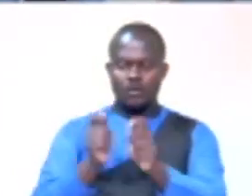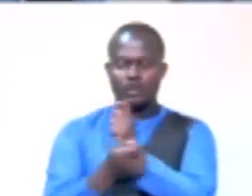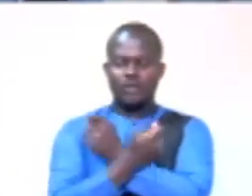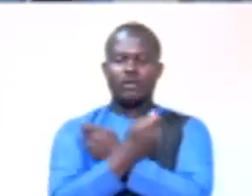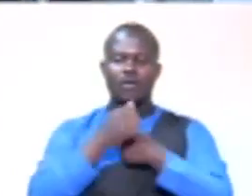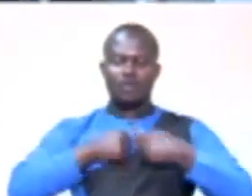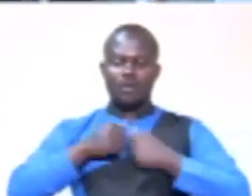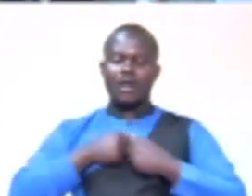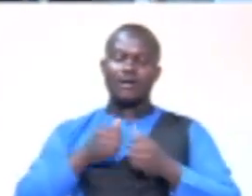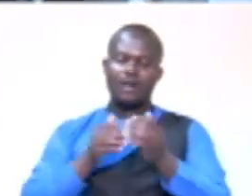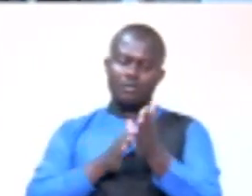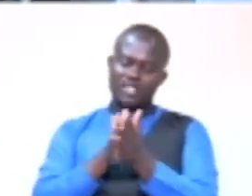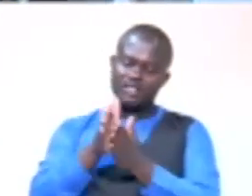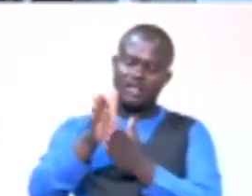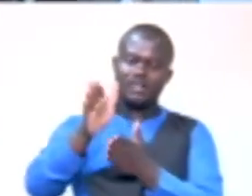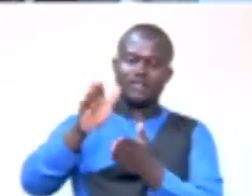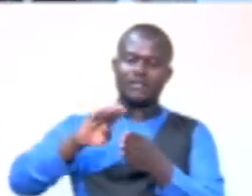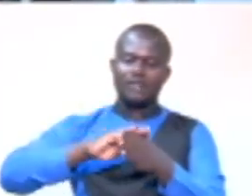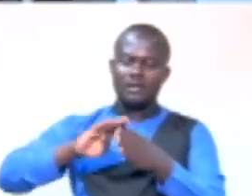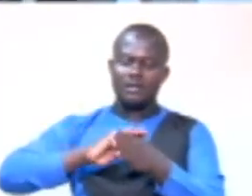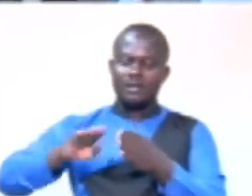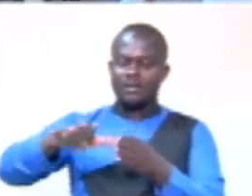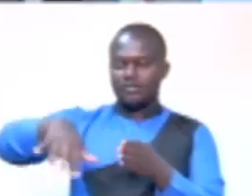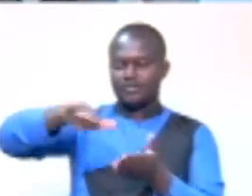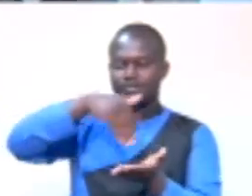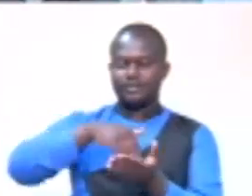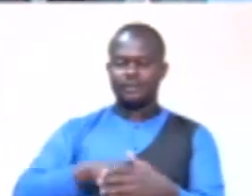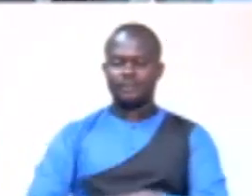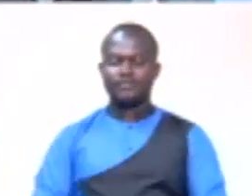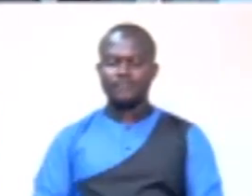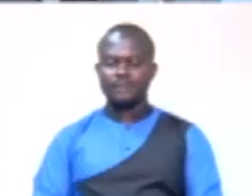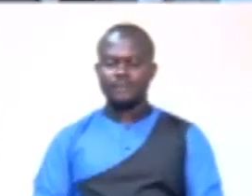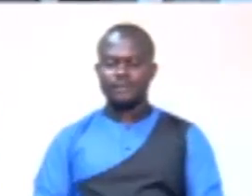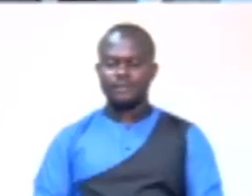igicumbi cy'ishoramari. Fiston Felix Abineza, i Kigali.